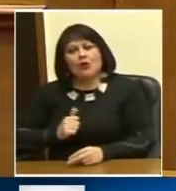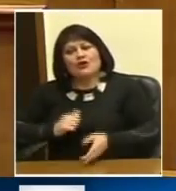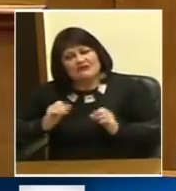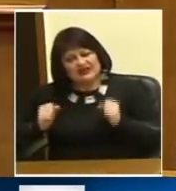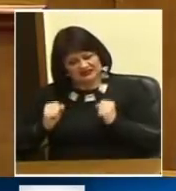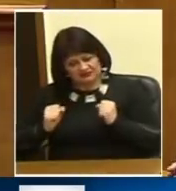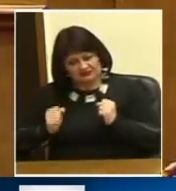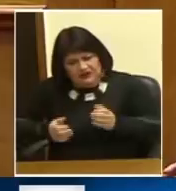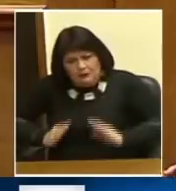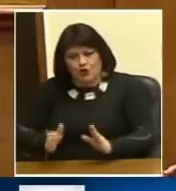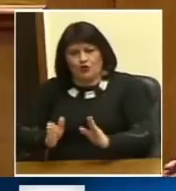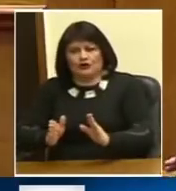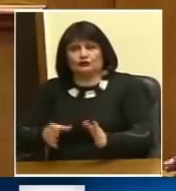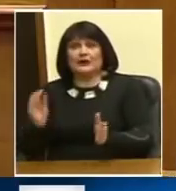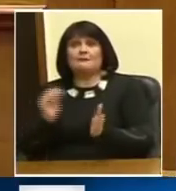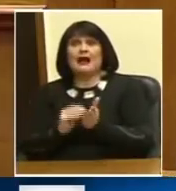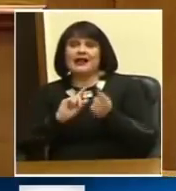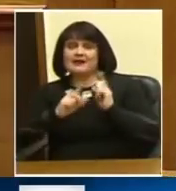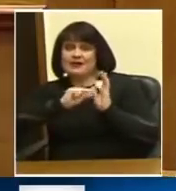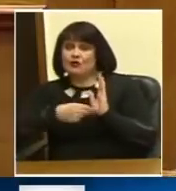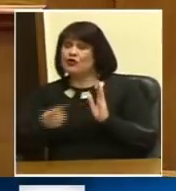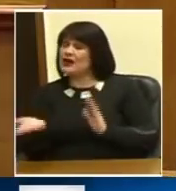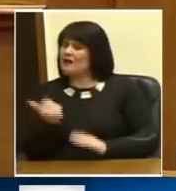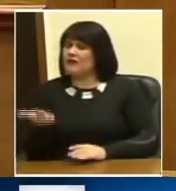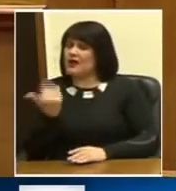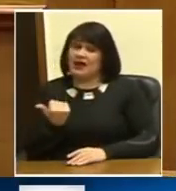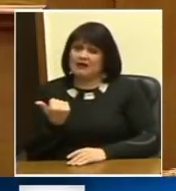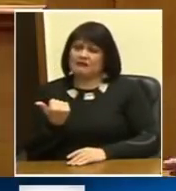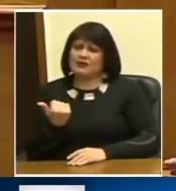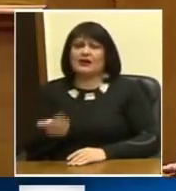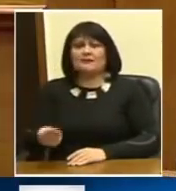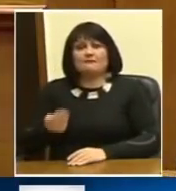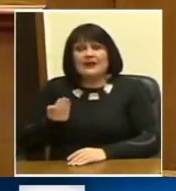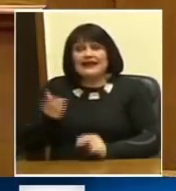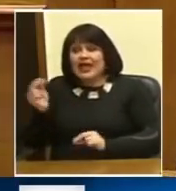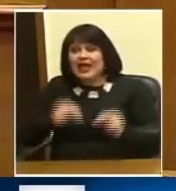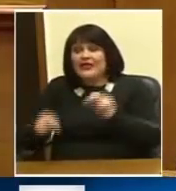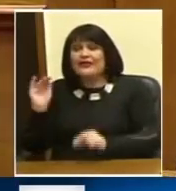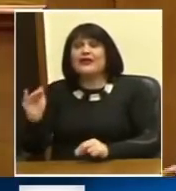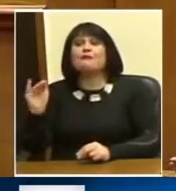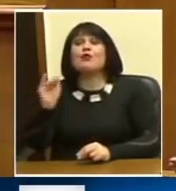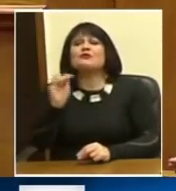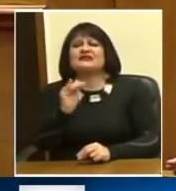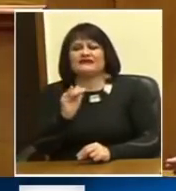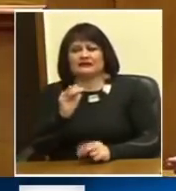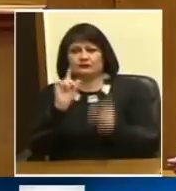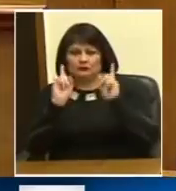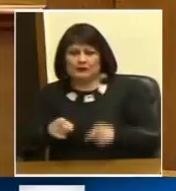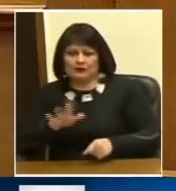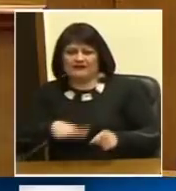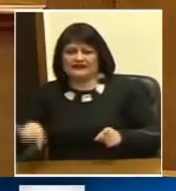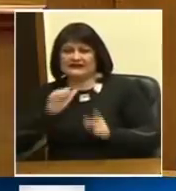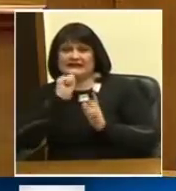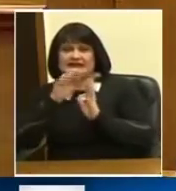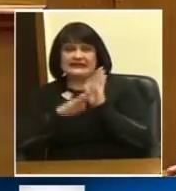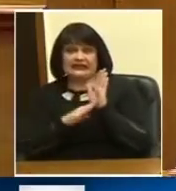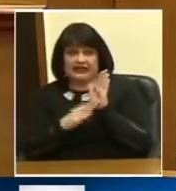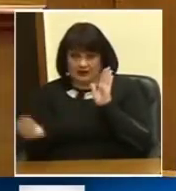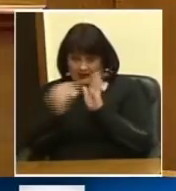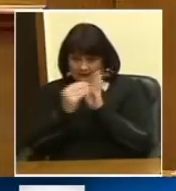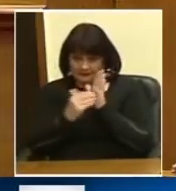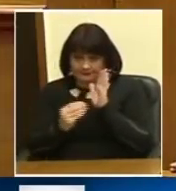μας. Δεν θα ξαναέρθουν μνημόνια χωρίς να προηγείται δημοψήφισμα. Και δεν θα συνταγματοποιήσουμε